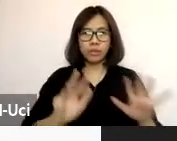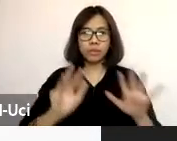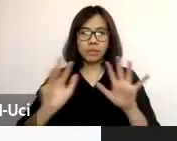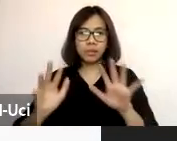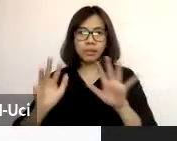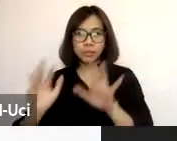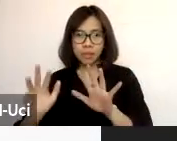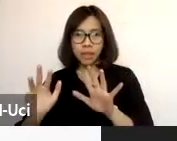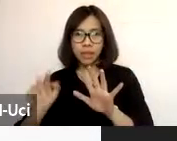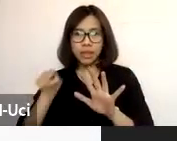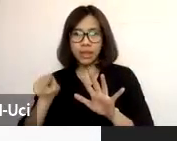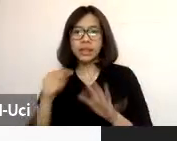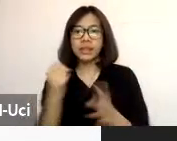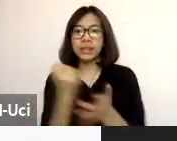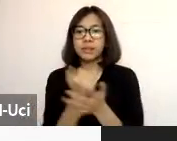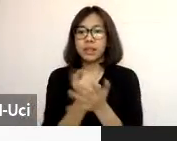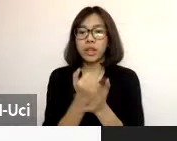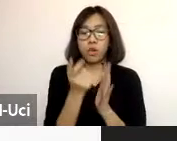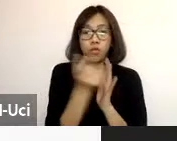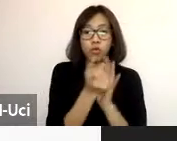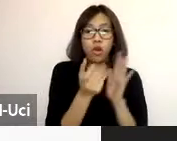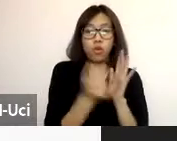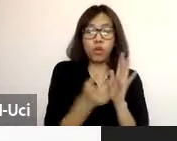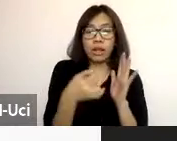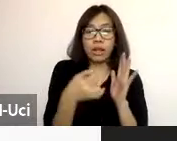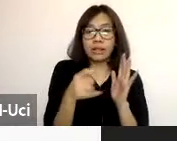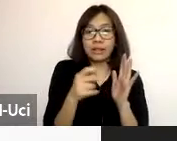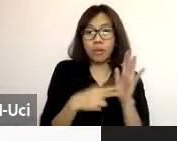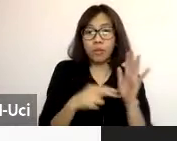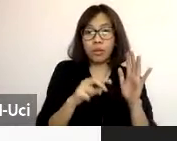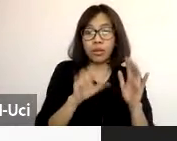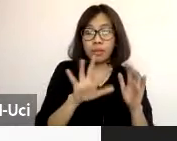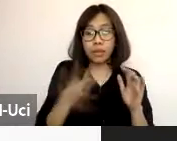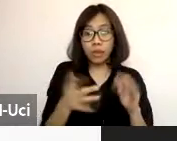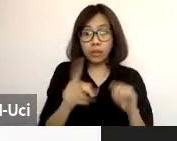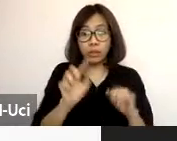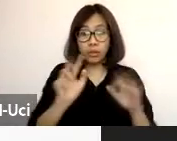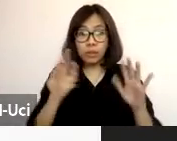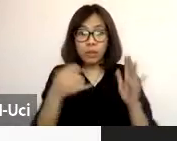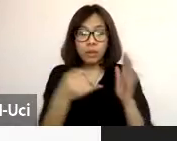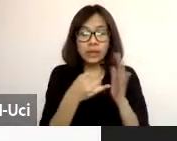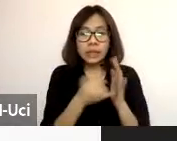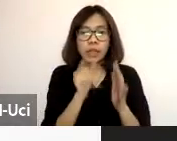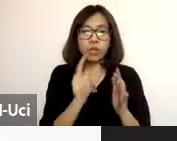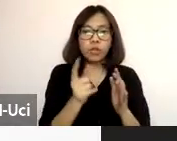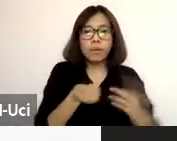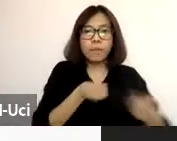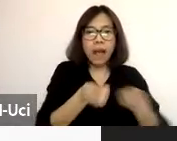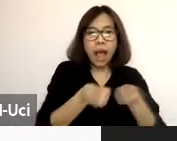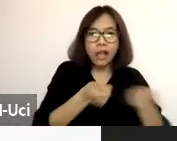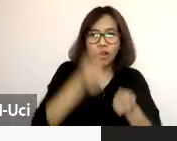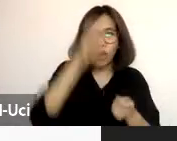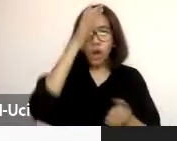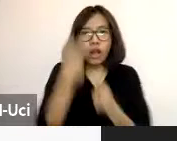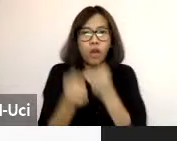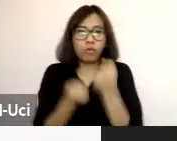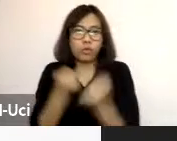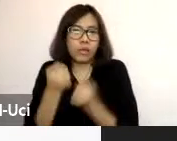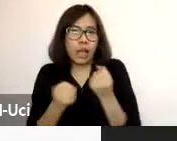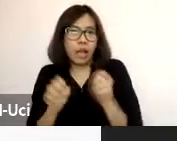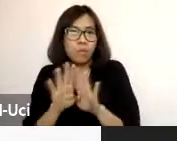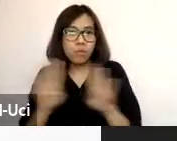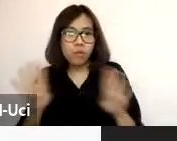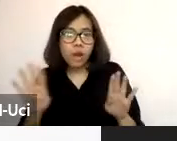walaupun itu mengatur tentang pelaku usaha dengan pelaku usaha tetapi pada akhirnya Tujuannya adalah untuk melindungi